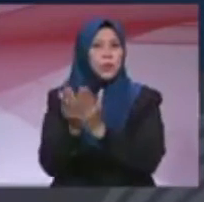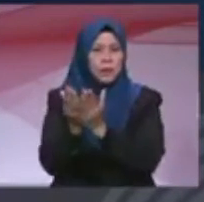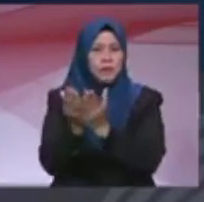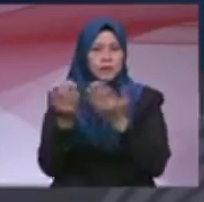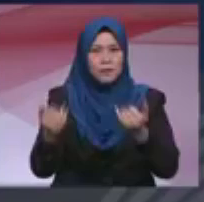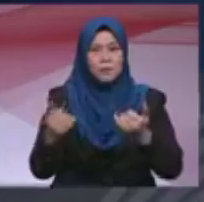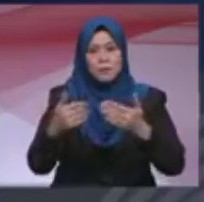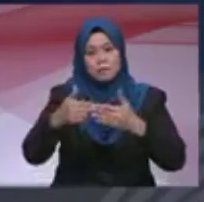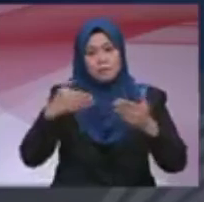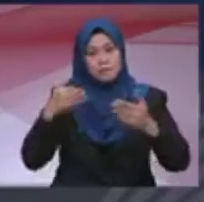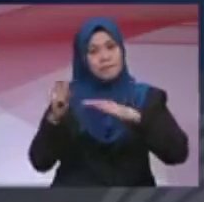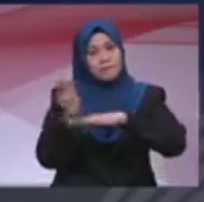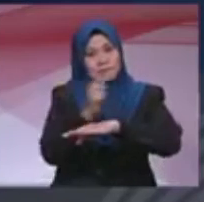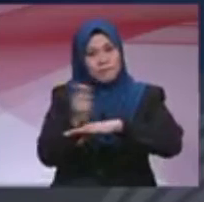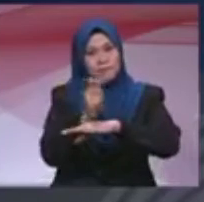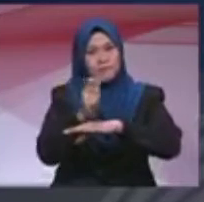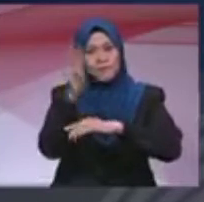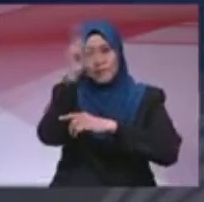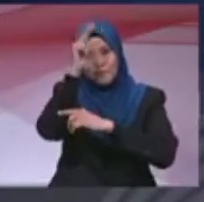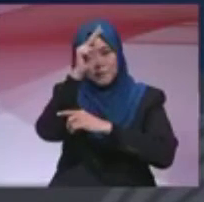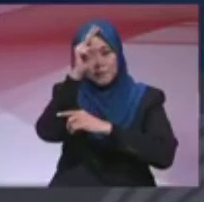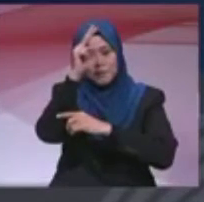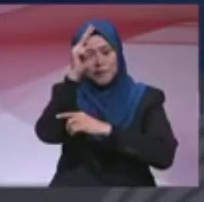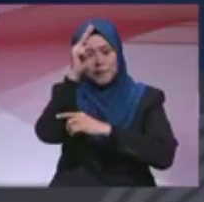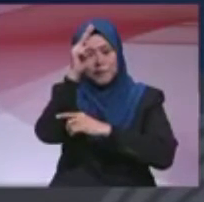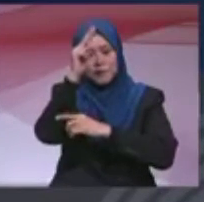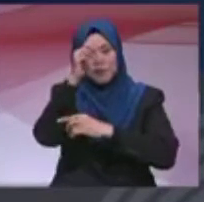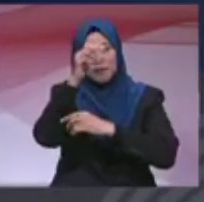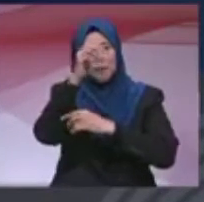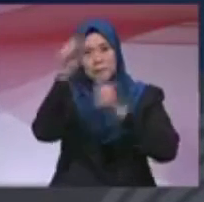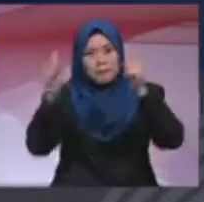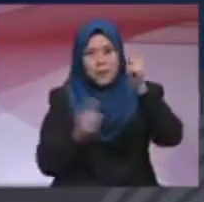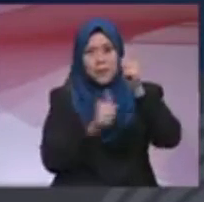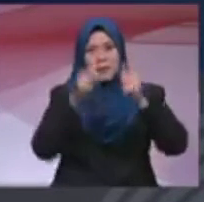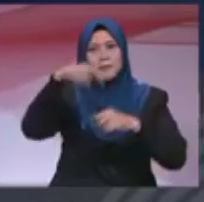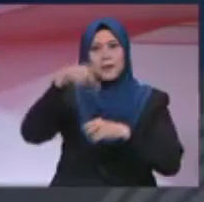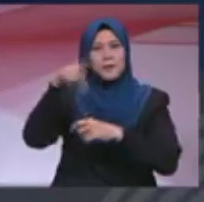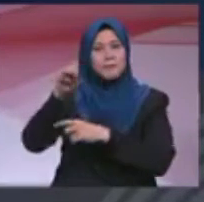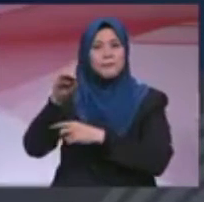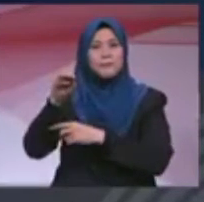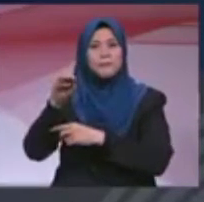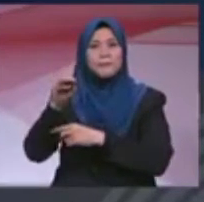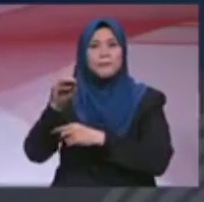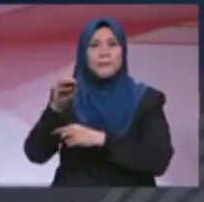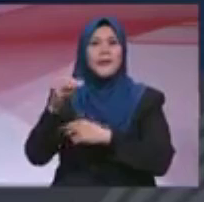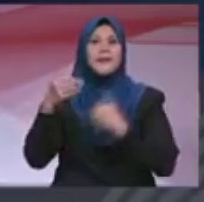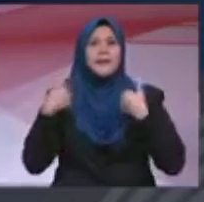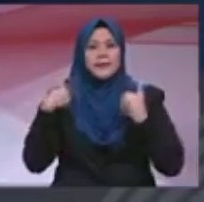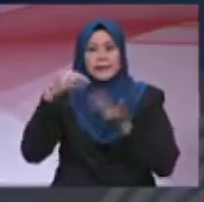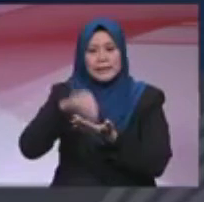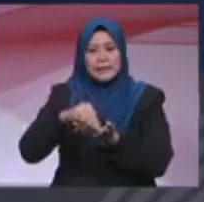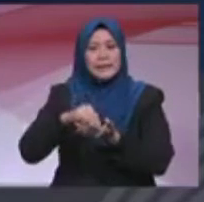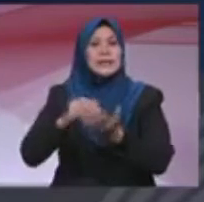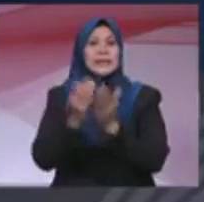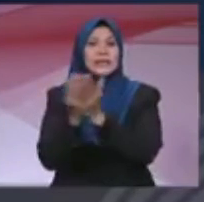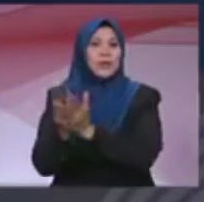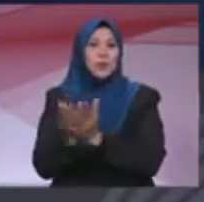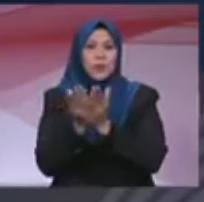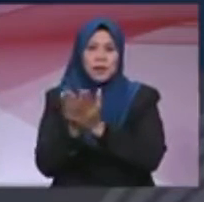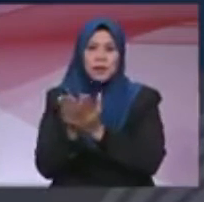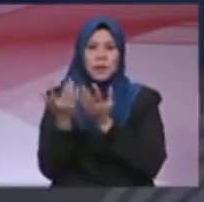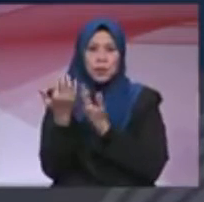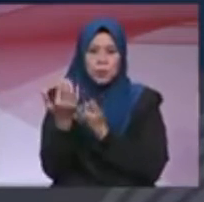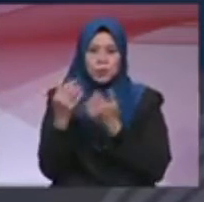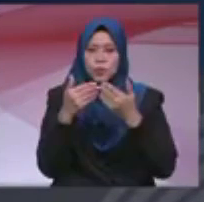prasekolah kerajaan ini khususnya di bawah KPM ini diadakan di sekolah. Jadi sekolah ini tidak akan dibuka